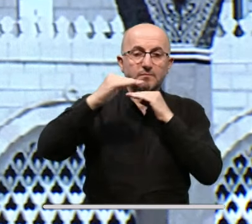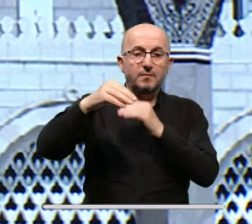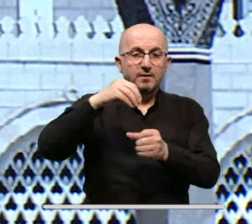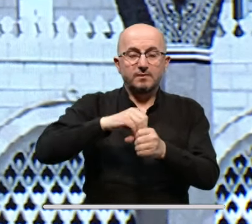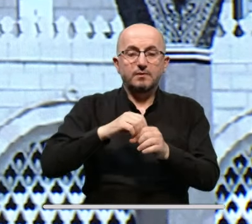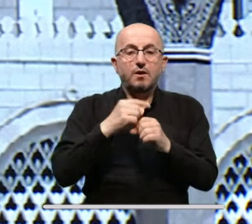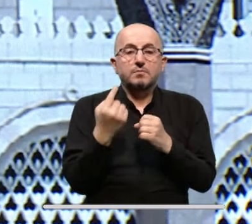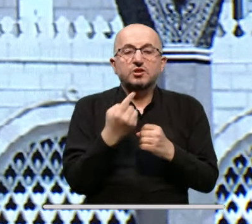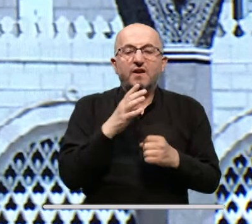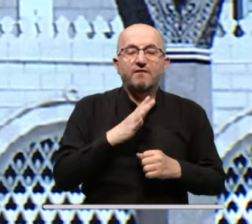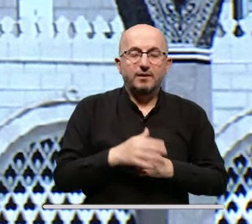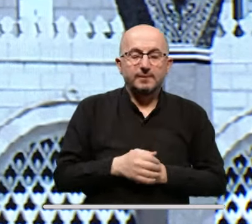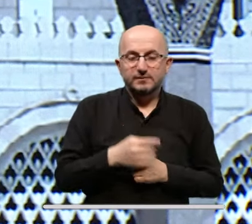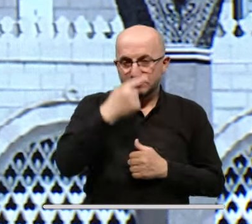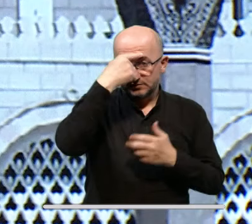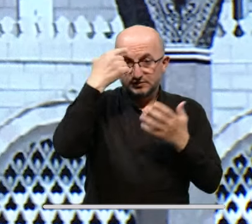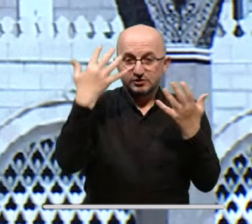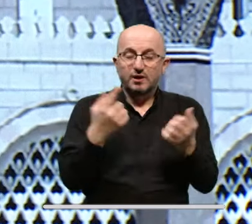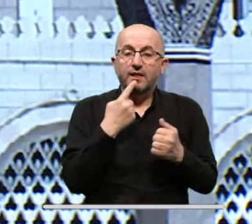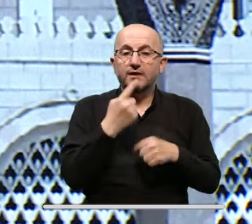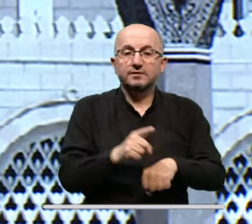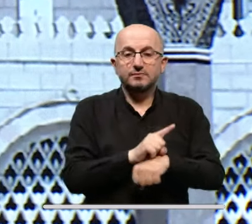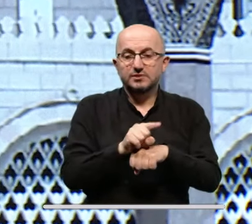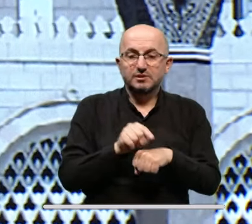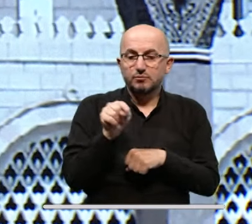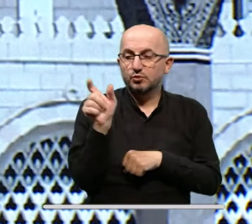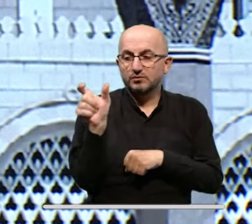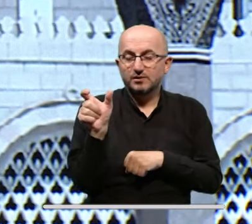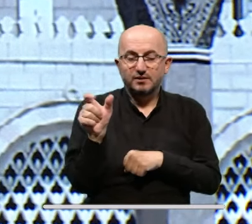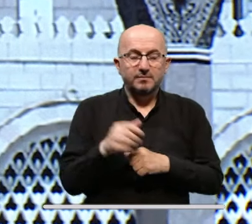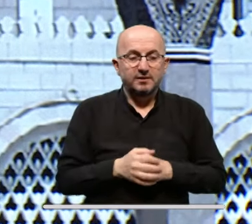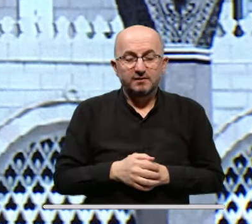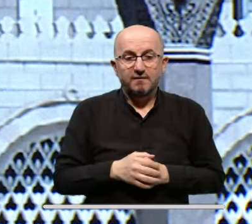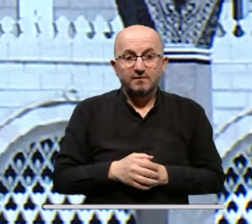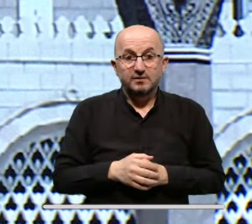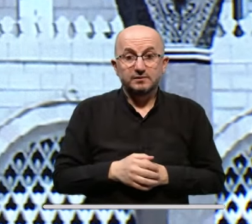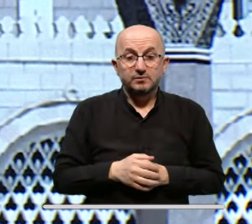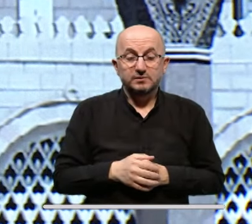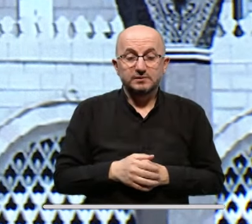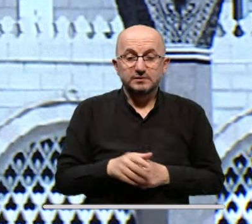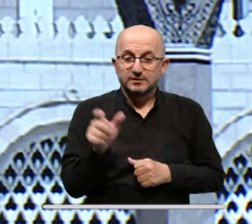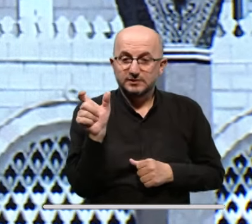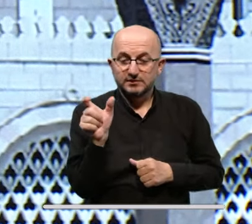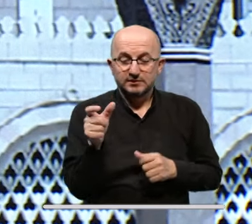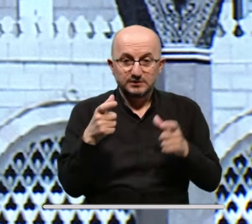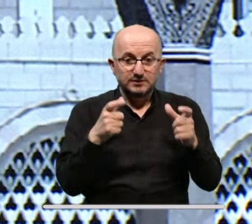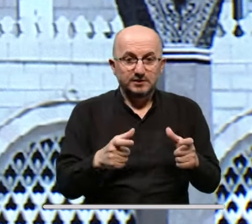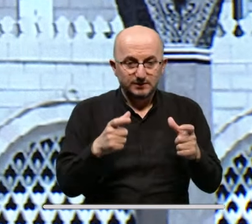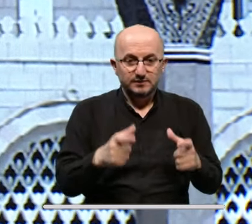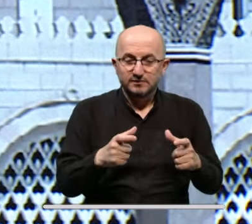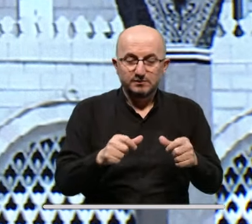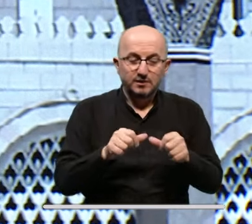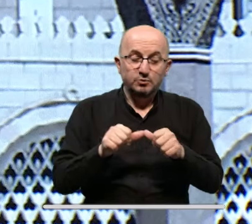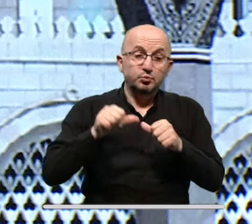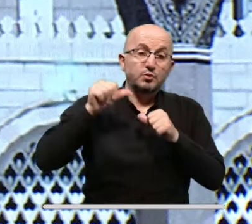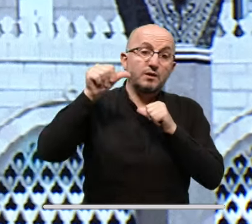şöyle bir şey var inşallah dediğimizde biz bu kelimeyi o kadar yerinden Eee makamından